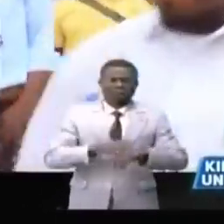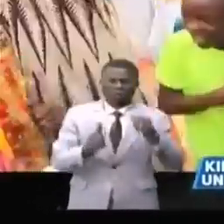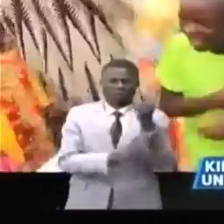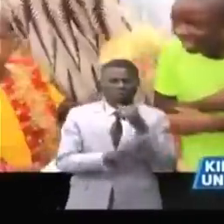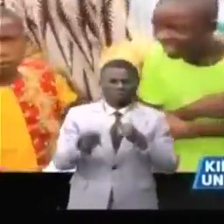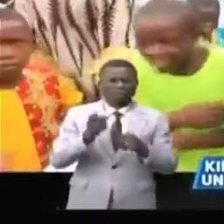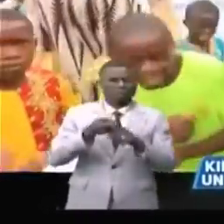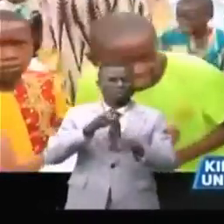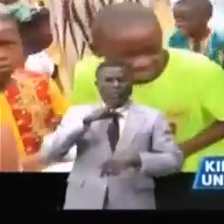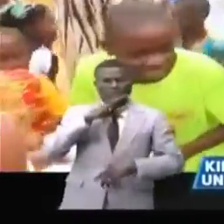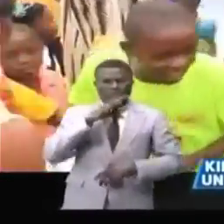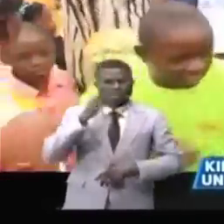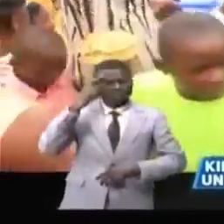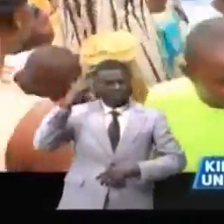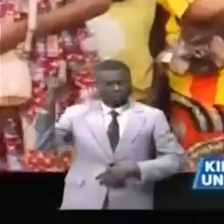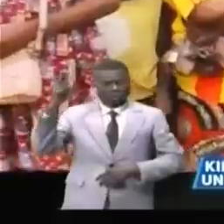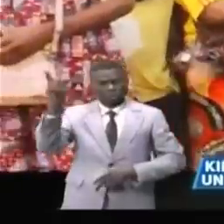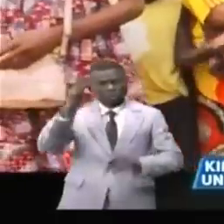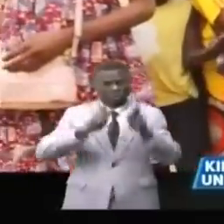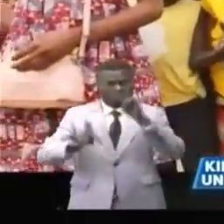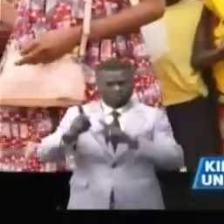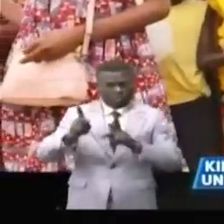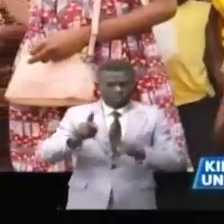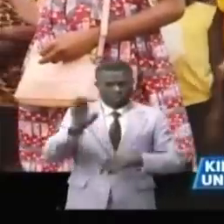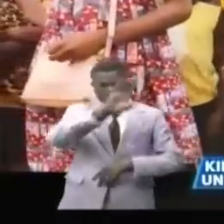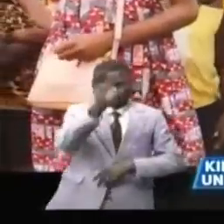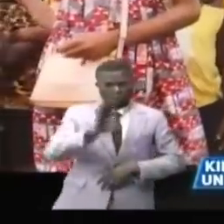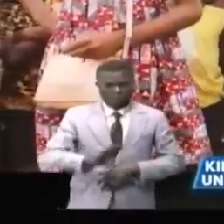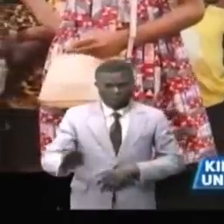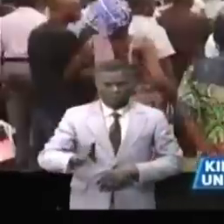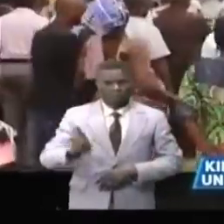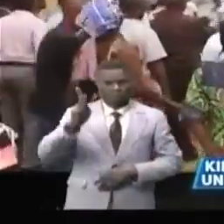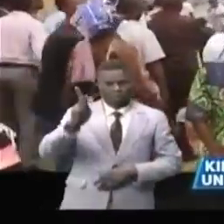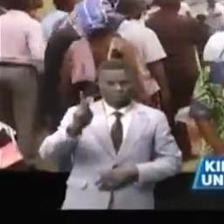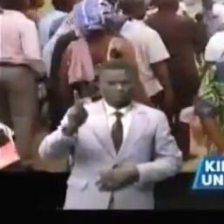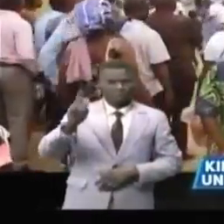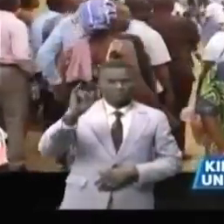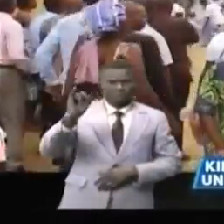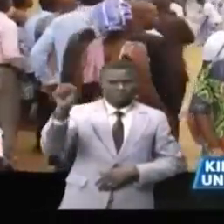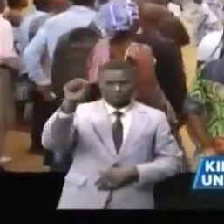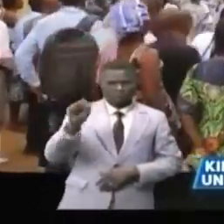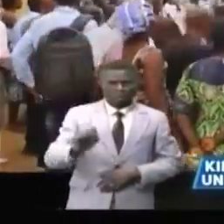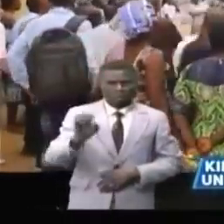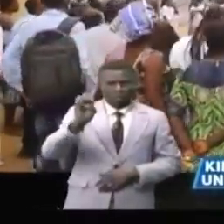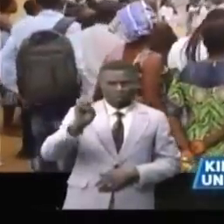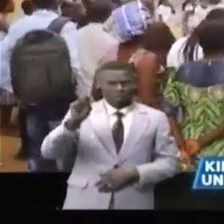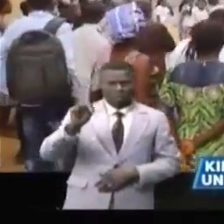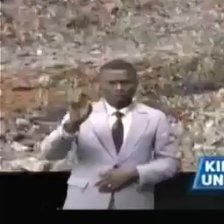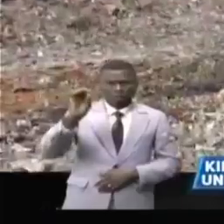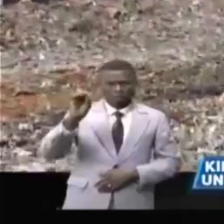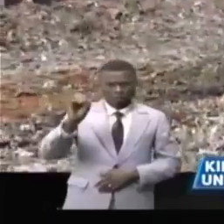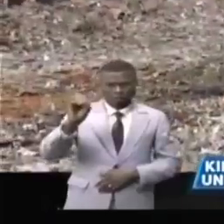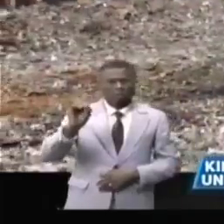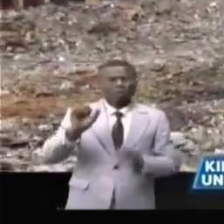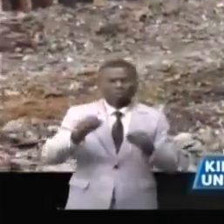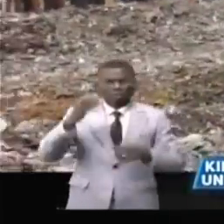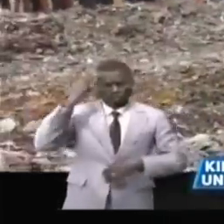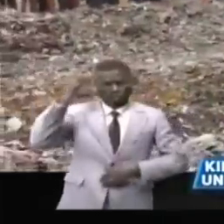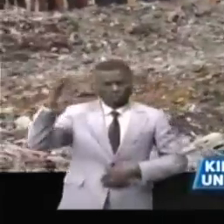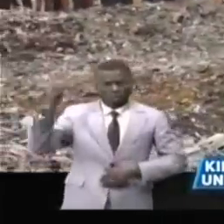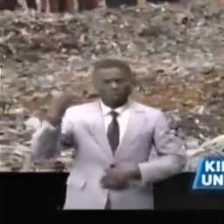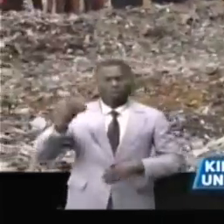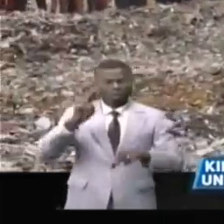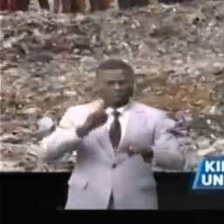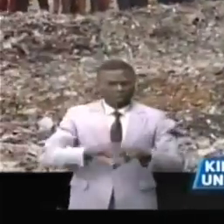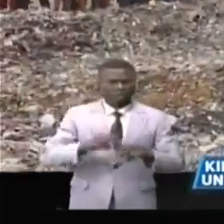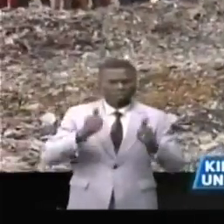l'insalubrité, le rêve de ce peuple de la périphérie de Kinshasa. La population de la commune de Kisenso peut désormais espérer respirer un